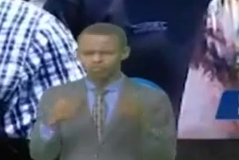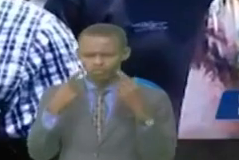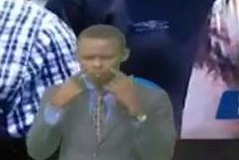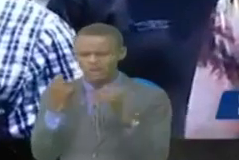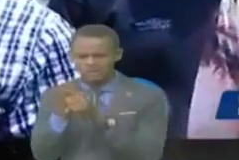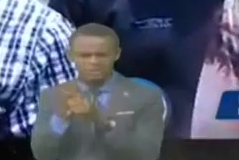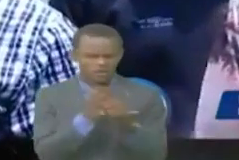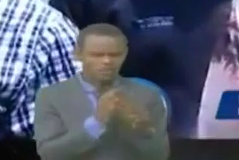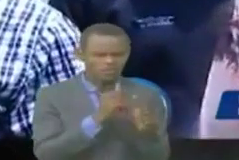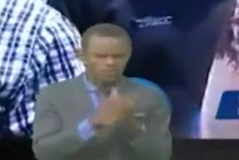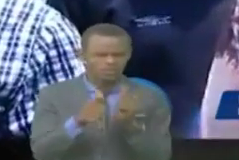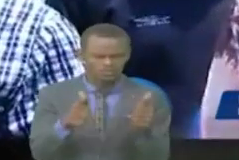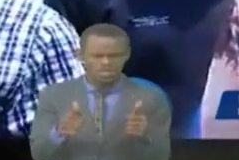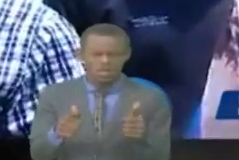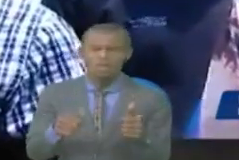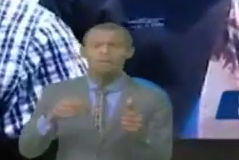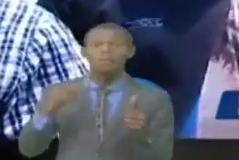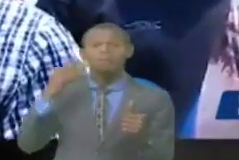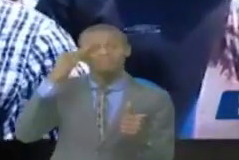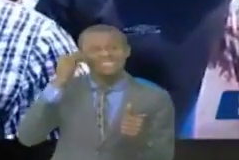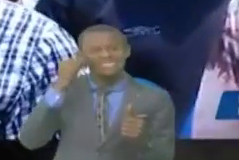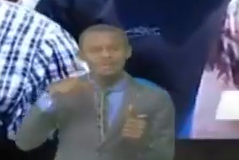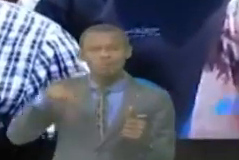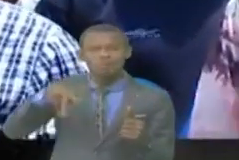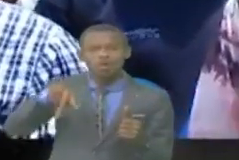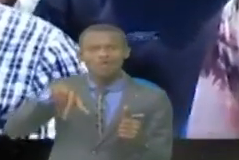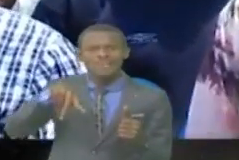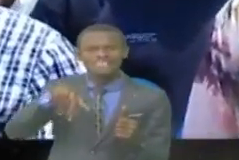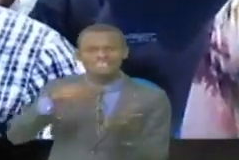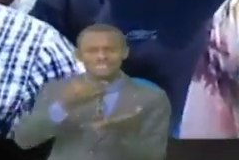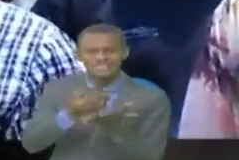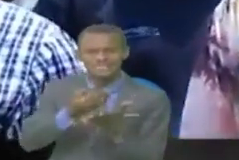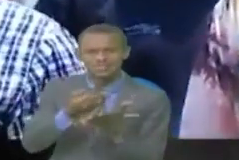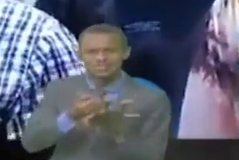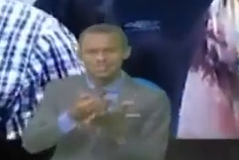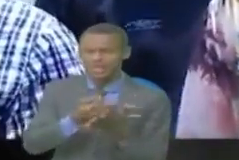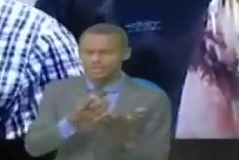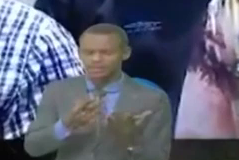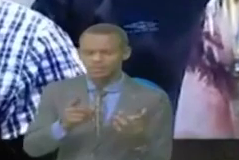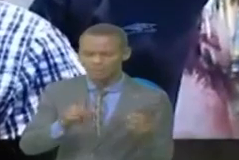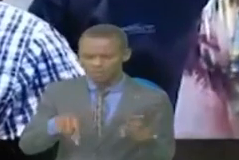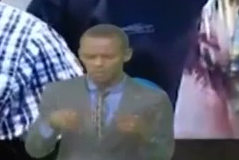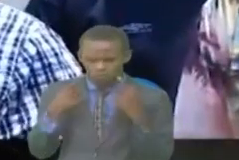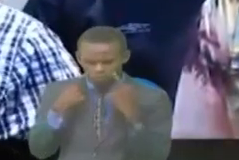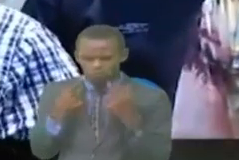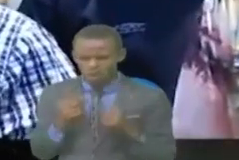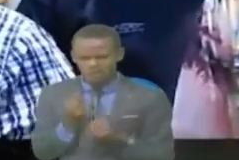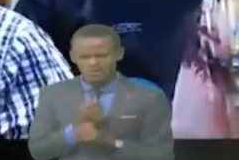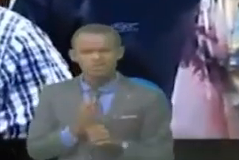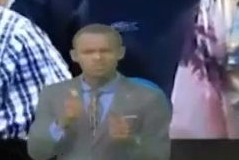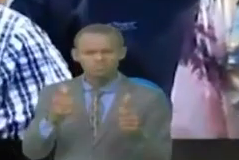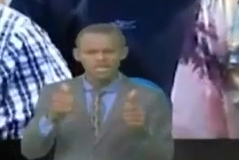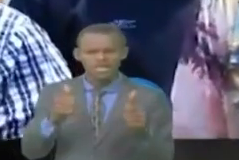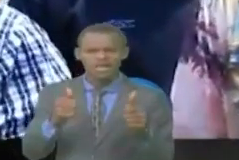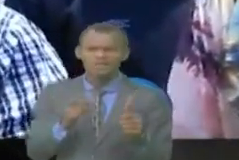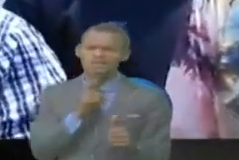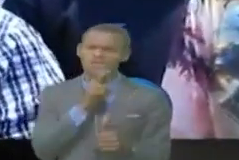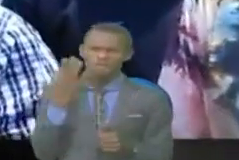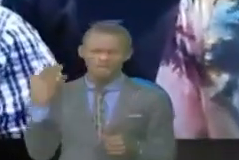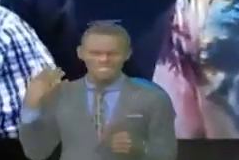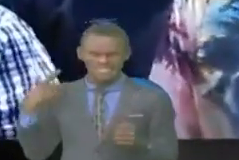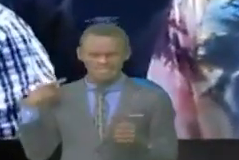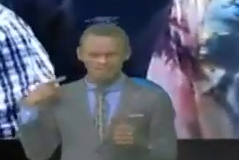gouvernement central des finances va consolider le lobbying que les députés nationaux ont entrepris